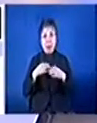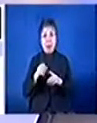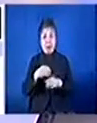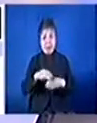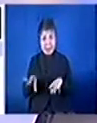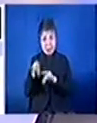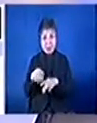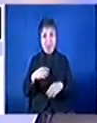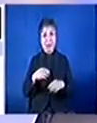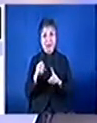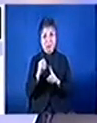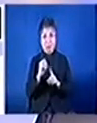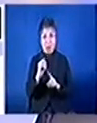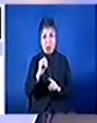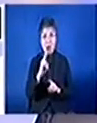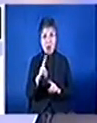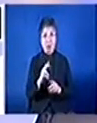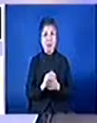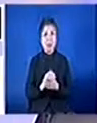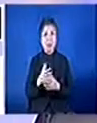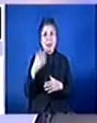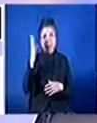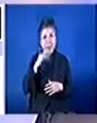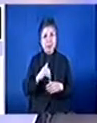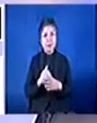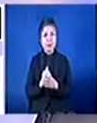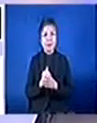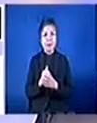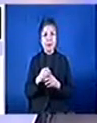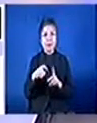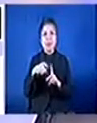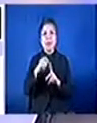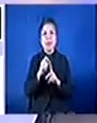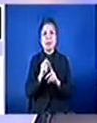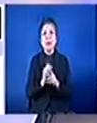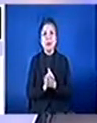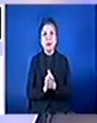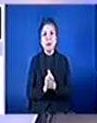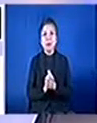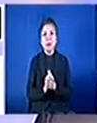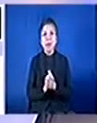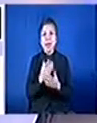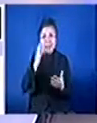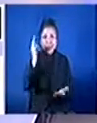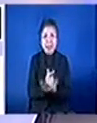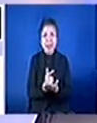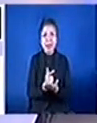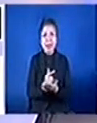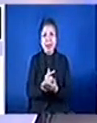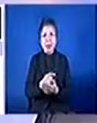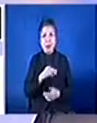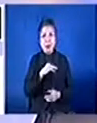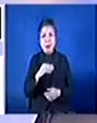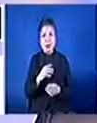pastikan dalam 200 hari pertama, akar permasalahan BPJS dan JKN kita selesaikan. Kita pastikan